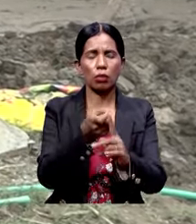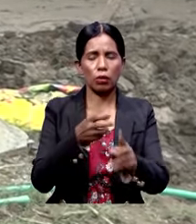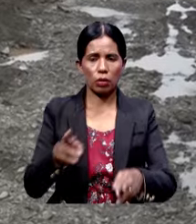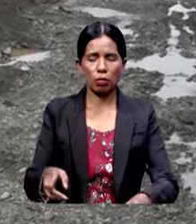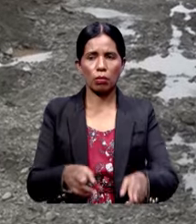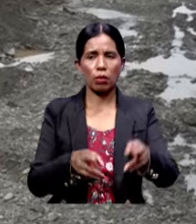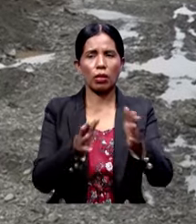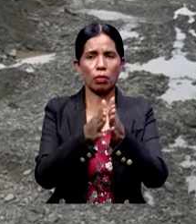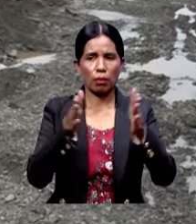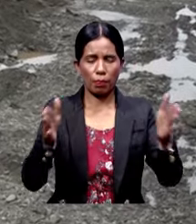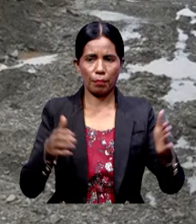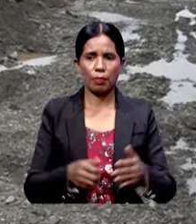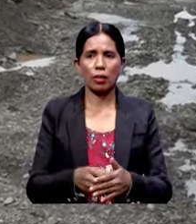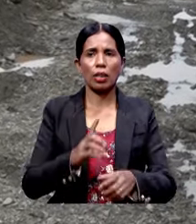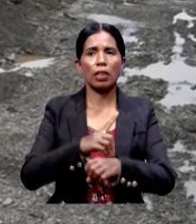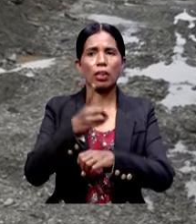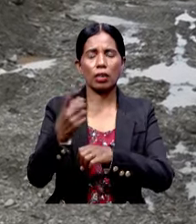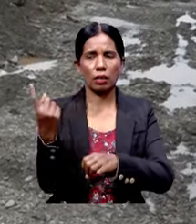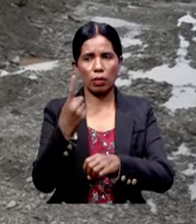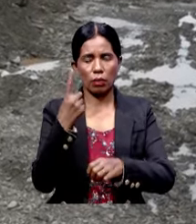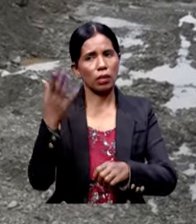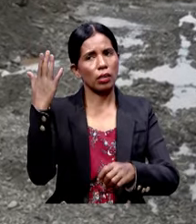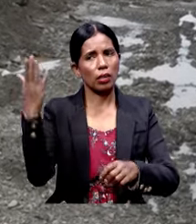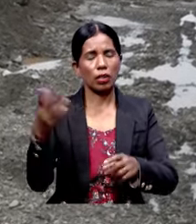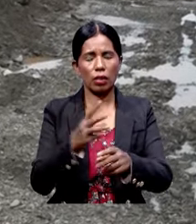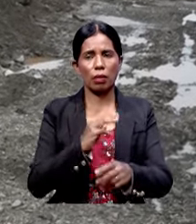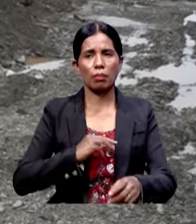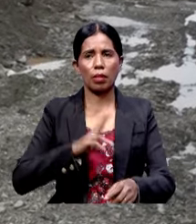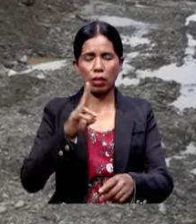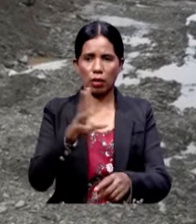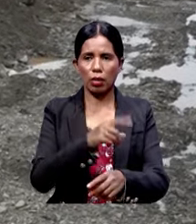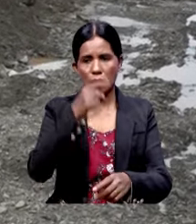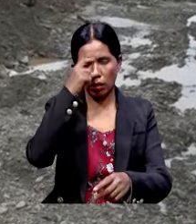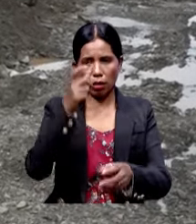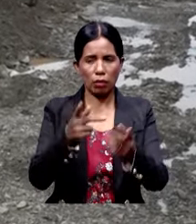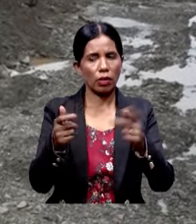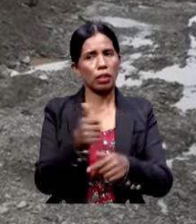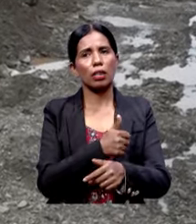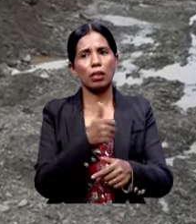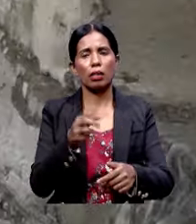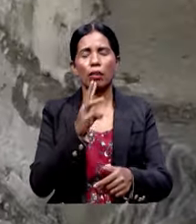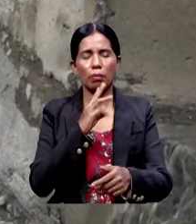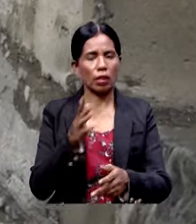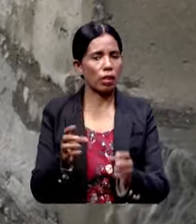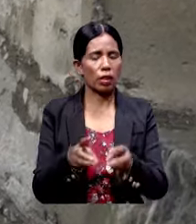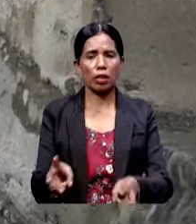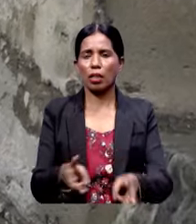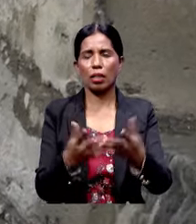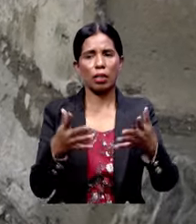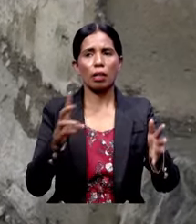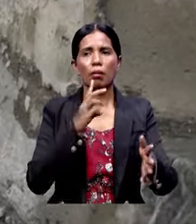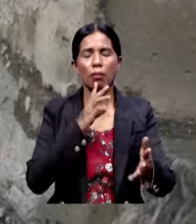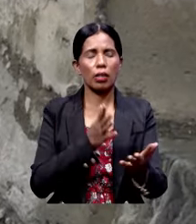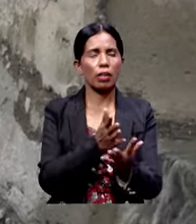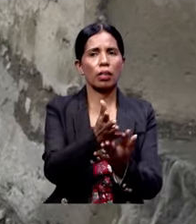volume bot. Além de ne inundação sempre acontece iha area manlewana tambah fatim balu mos bedala la iha hodi be sulin